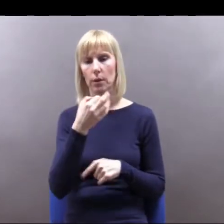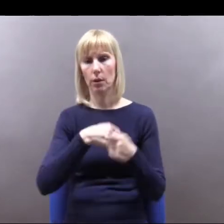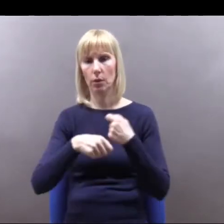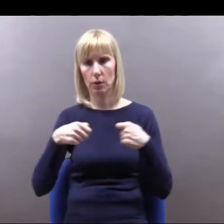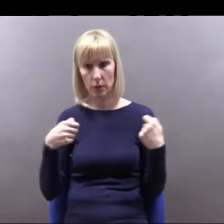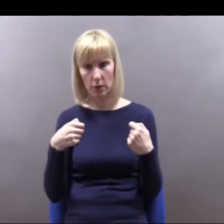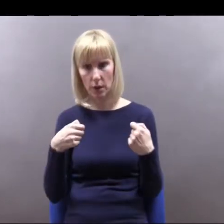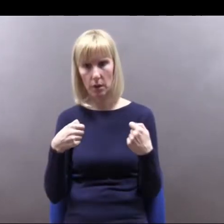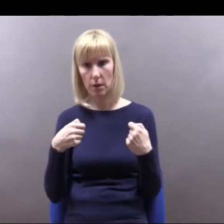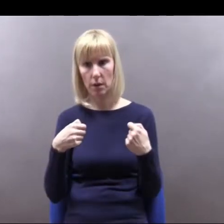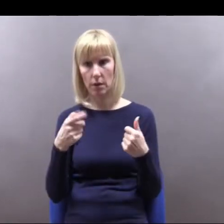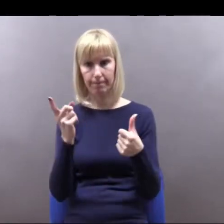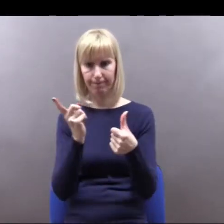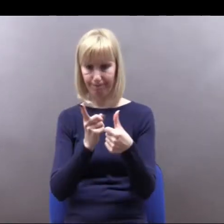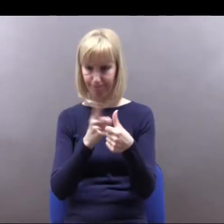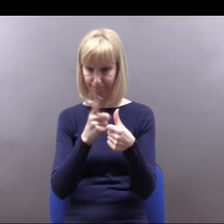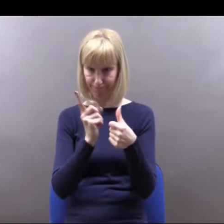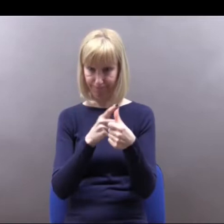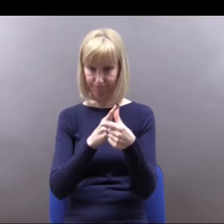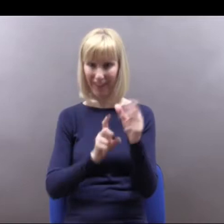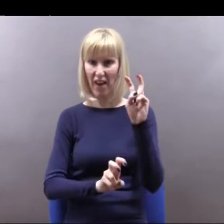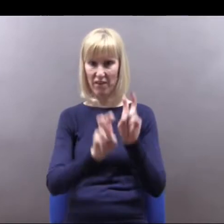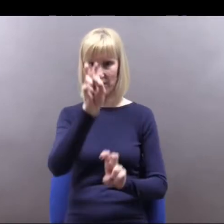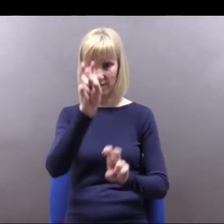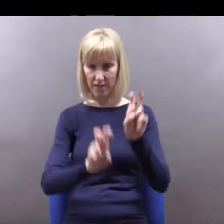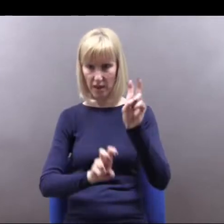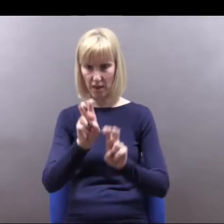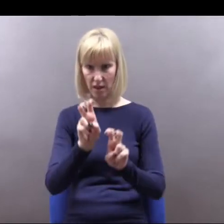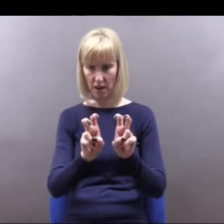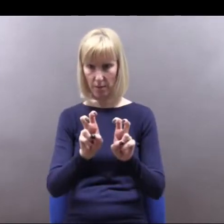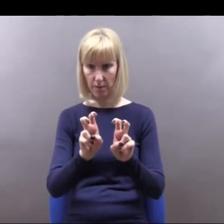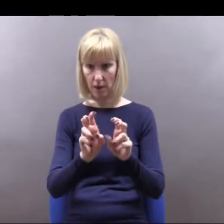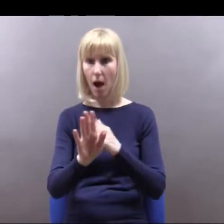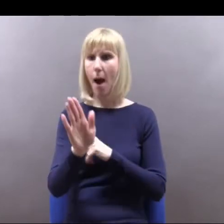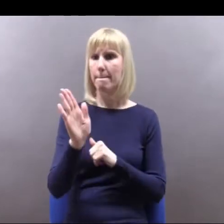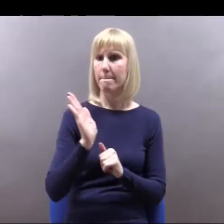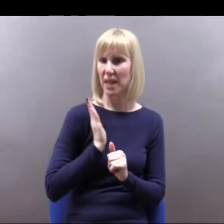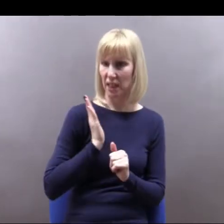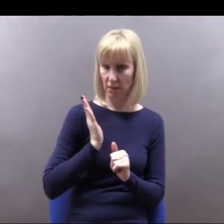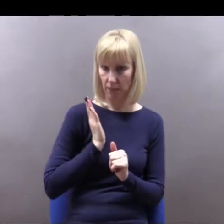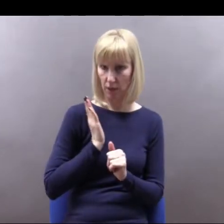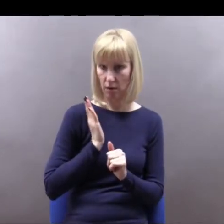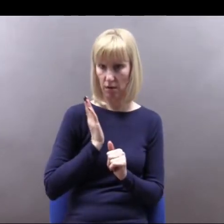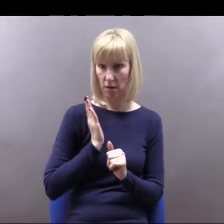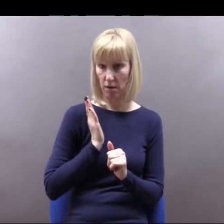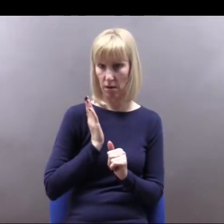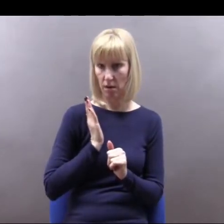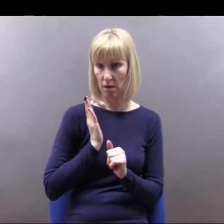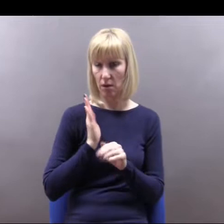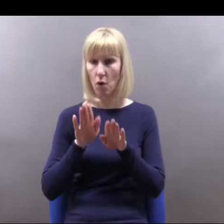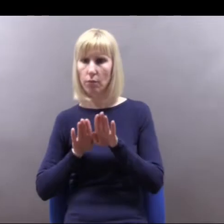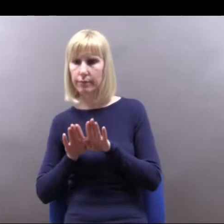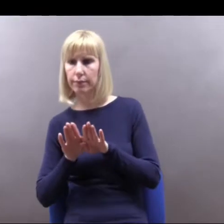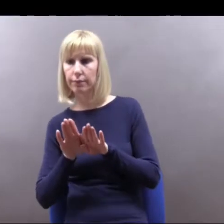podjazd, bo on się nie zepsuje. Windy mają niestety to do siebie, zwłaszcza te umieszczone w tej